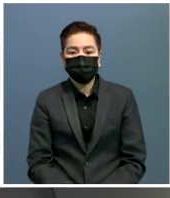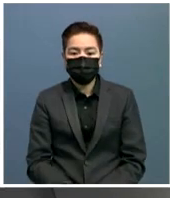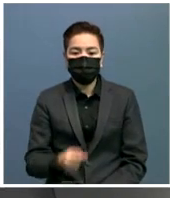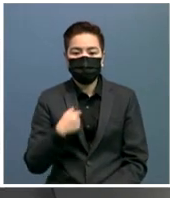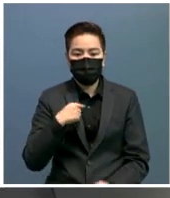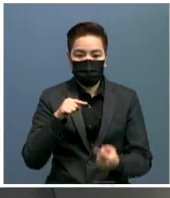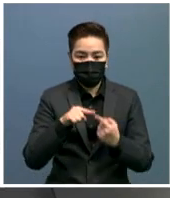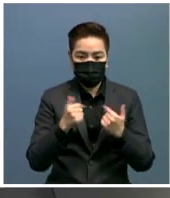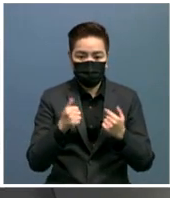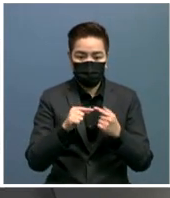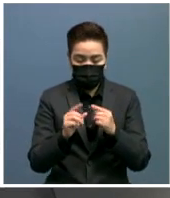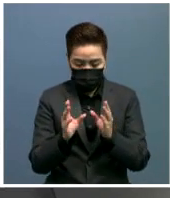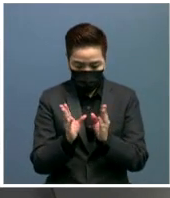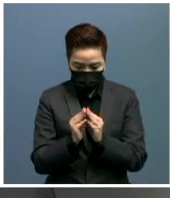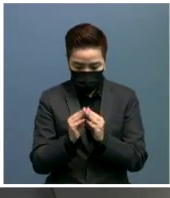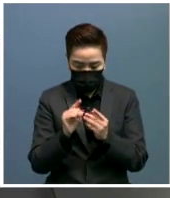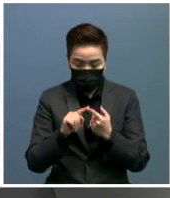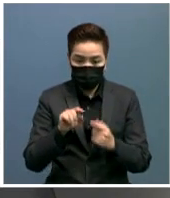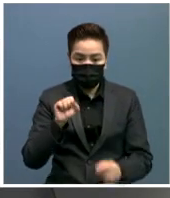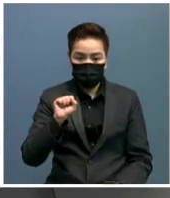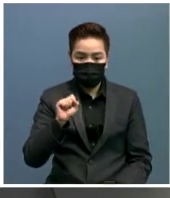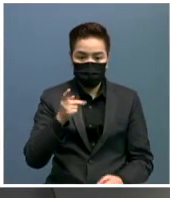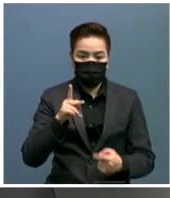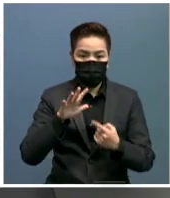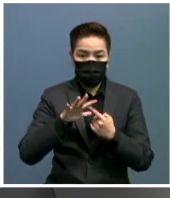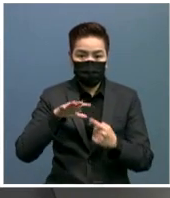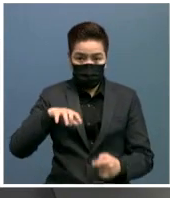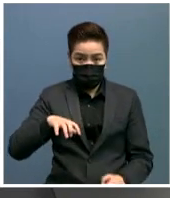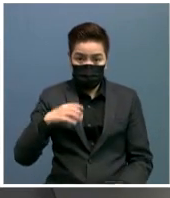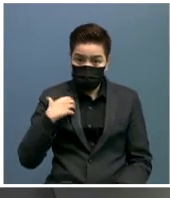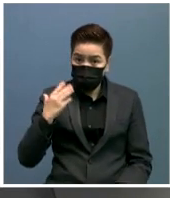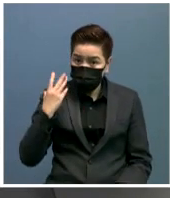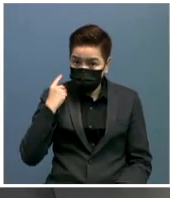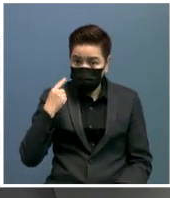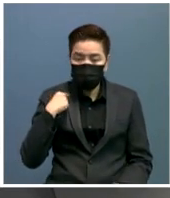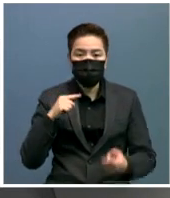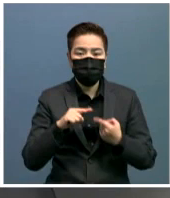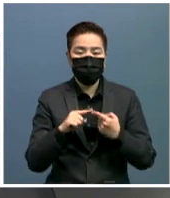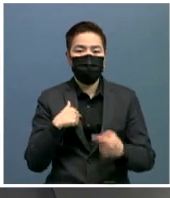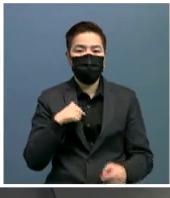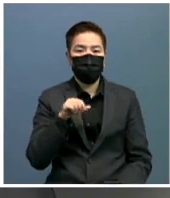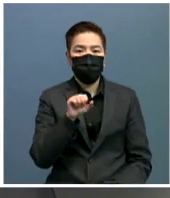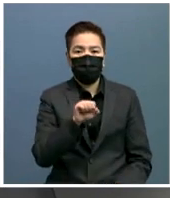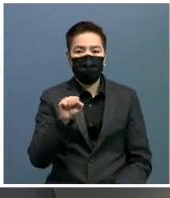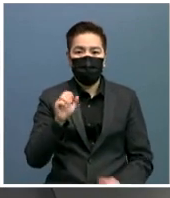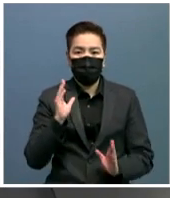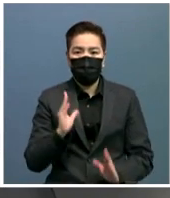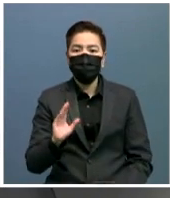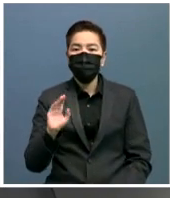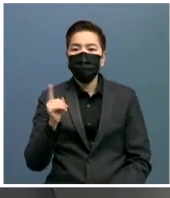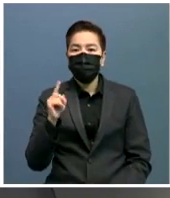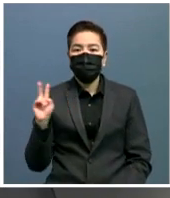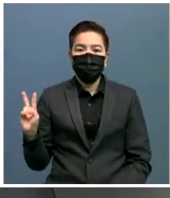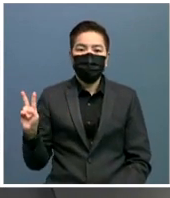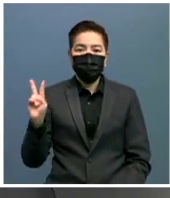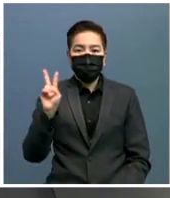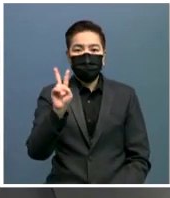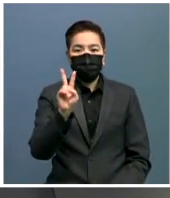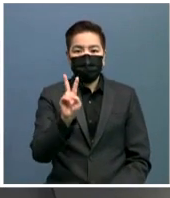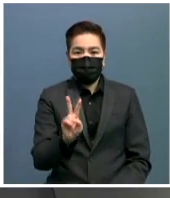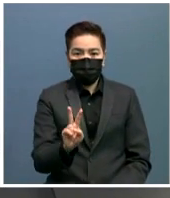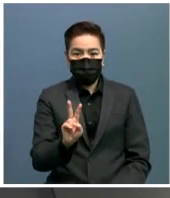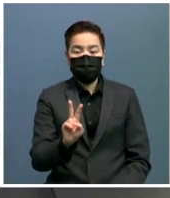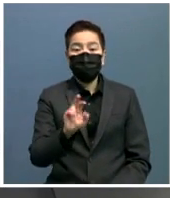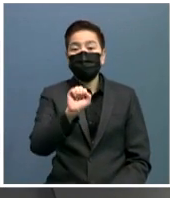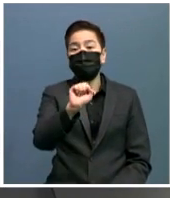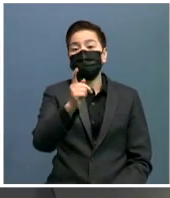ก็กลับมาที่บรรยากาศในห้องประชุมของสภาผู้แทนราษฎรเมื่อวานนี้นะคะคุณผู้ชมก็ปรากฏว่ามีสสใหม่ 2คนได้มารายงานตัวต่อ